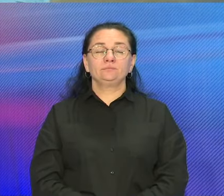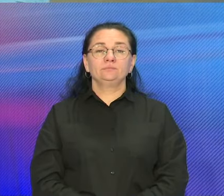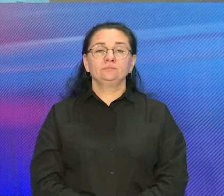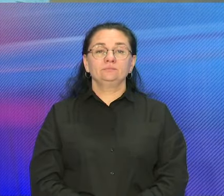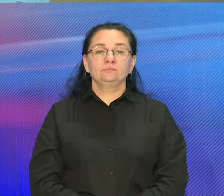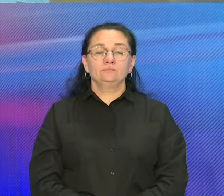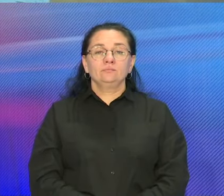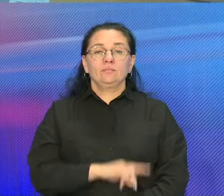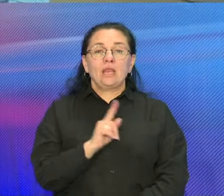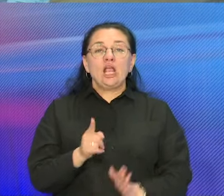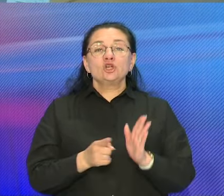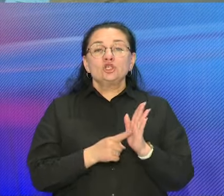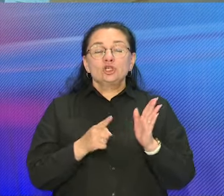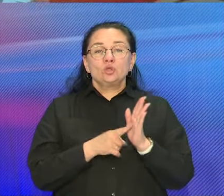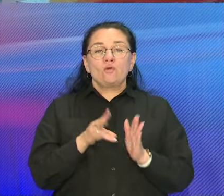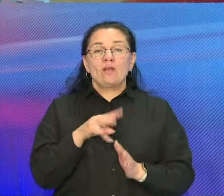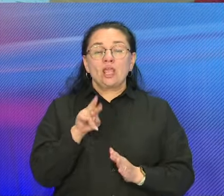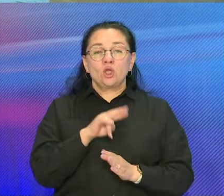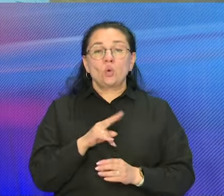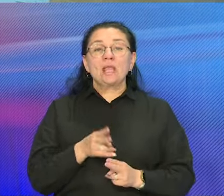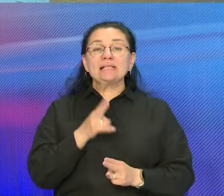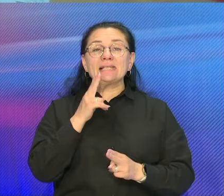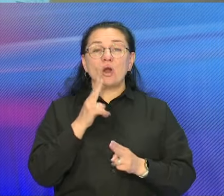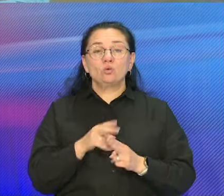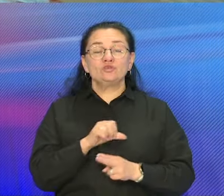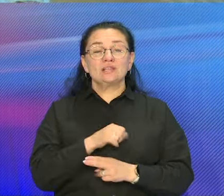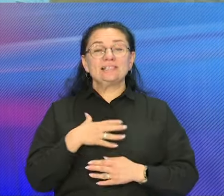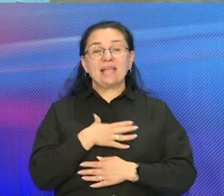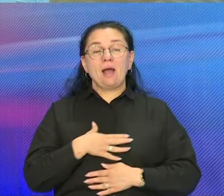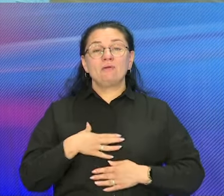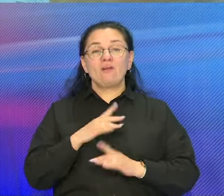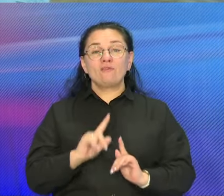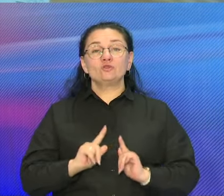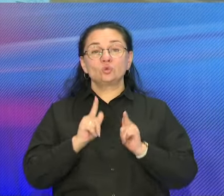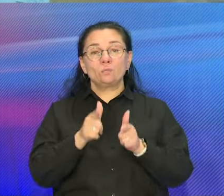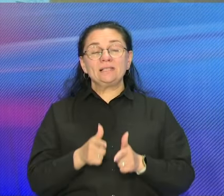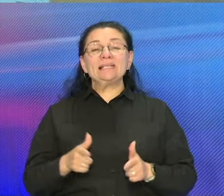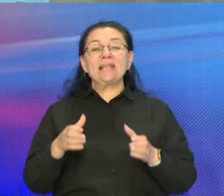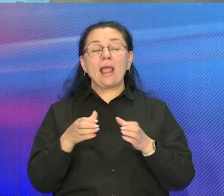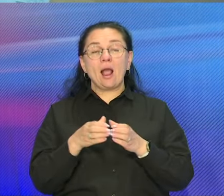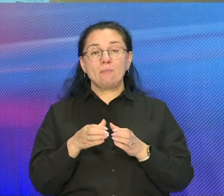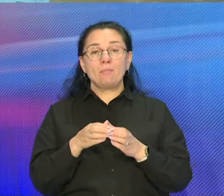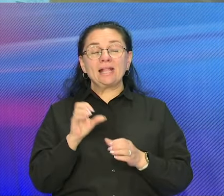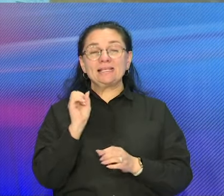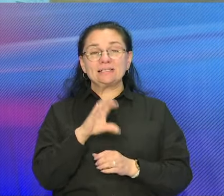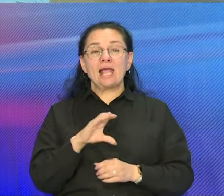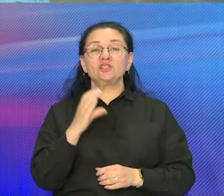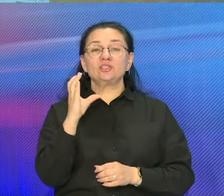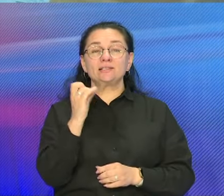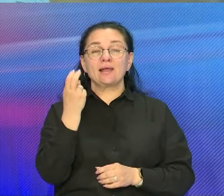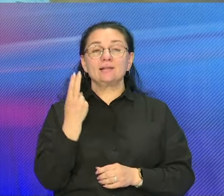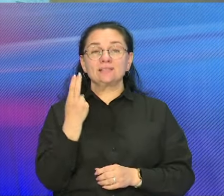6-го червяня у Беларуси завершился самый важный этап уступной кампании Сдача централизованного экзамену и